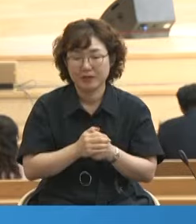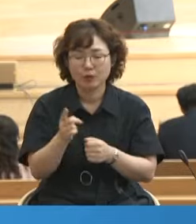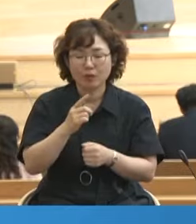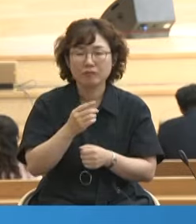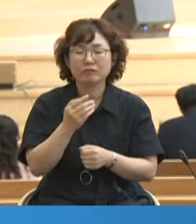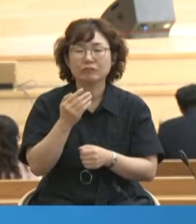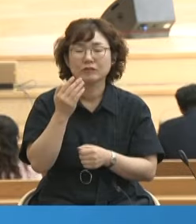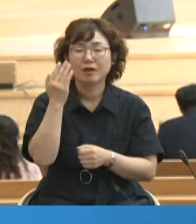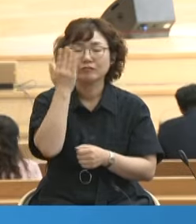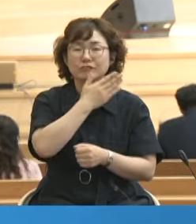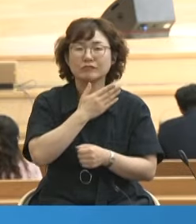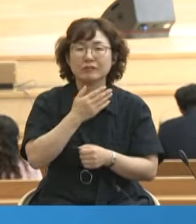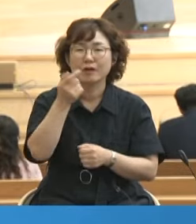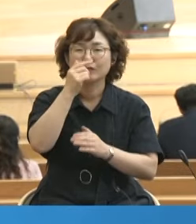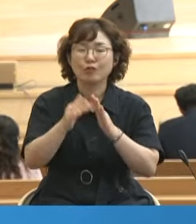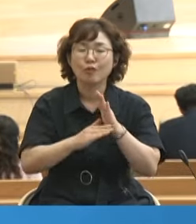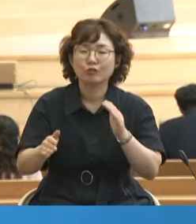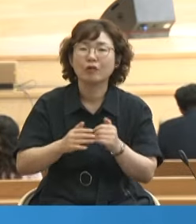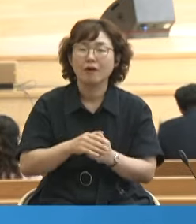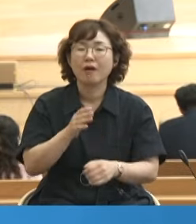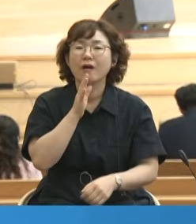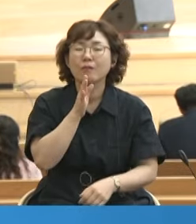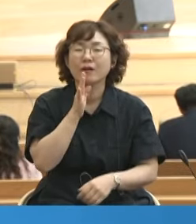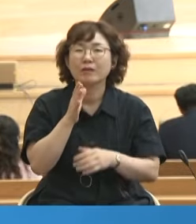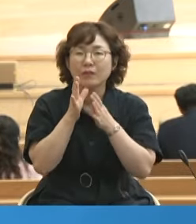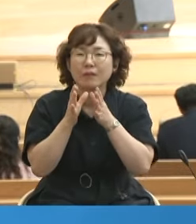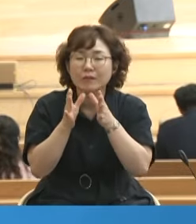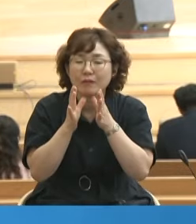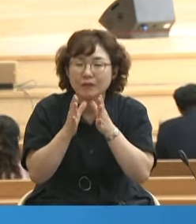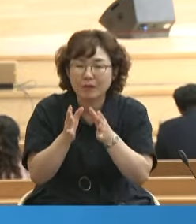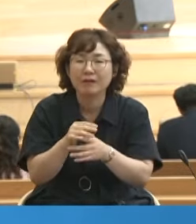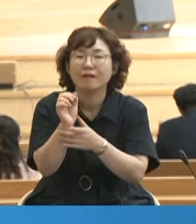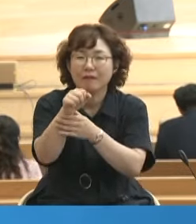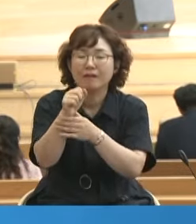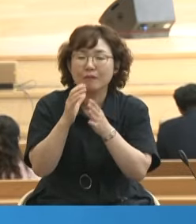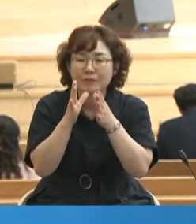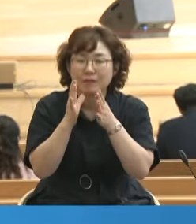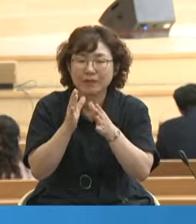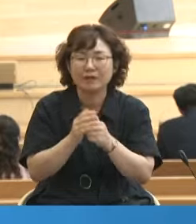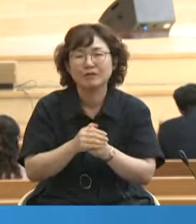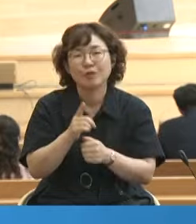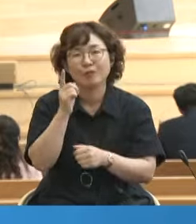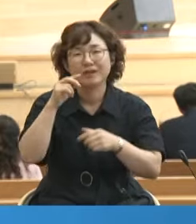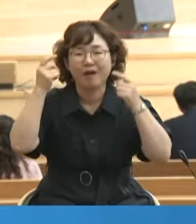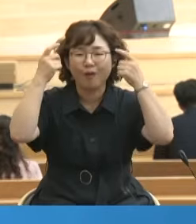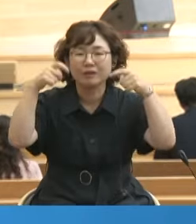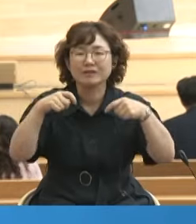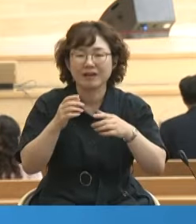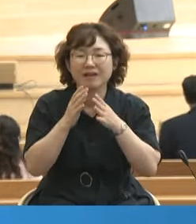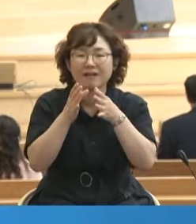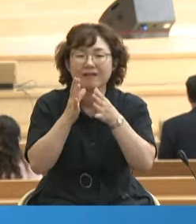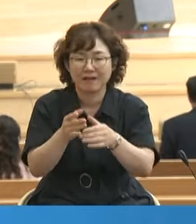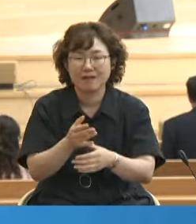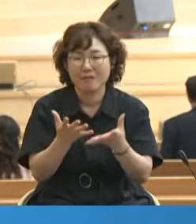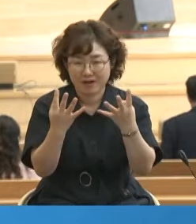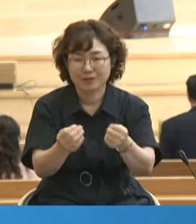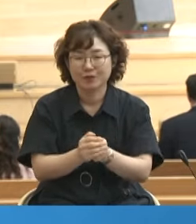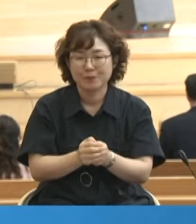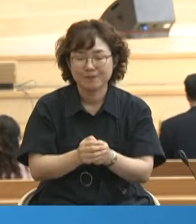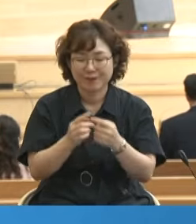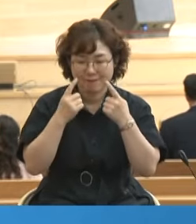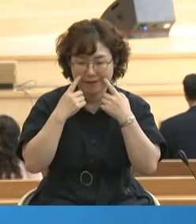또 오 그런가 보다 하고 또 꾸덕꾸덕 하고 막 어리숙하게 막 넘어가. 자 단디